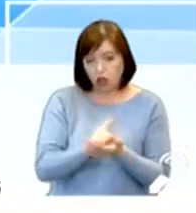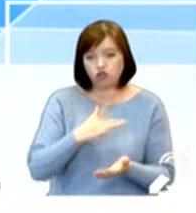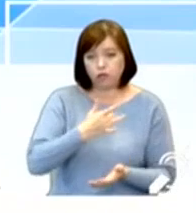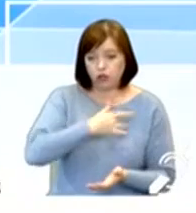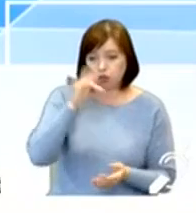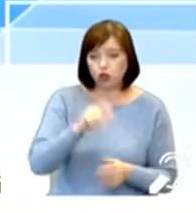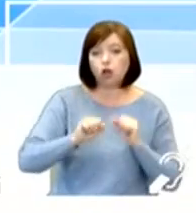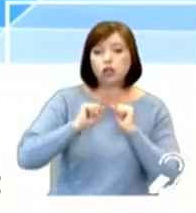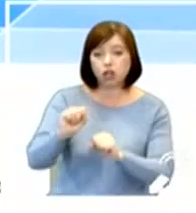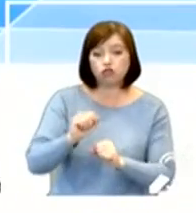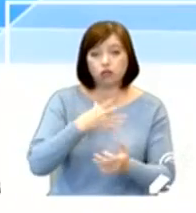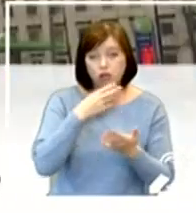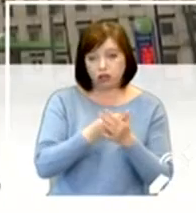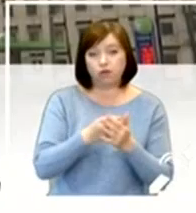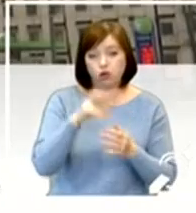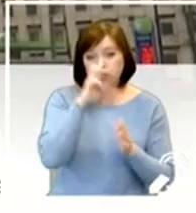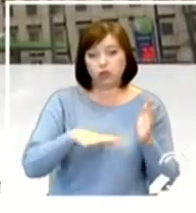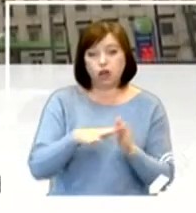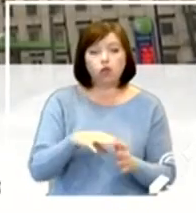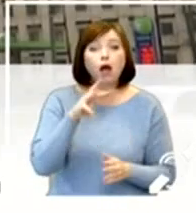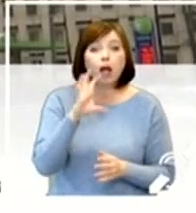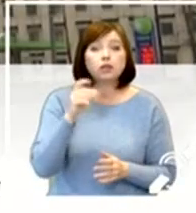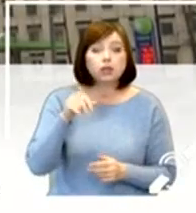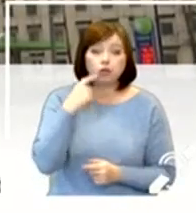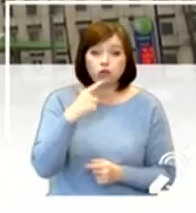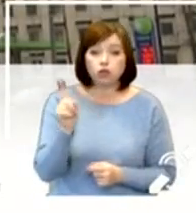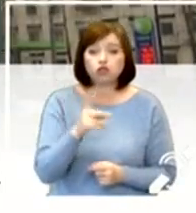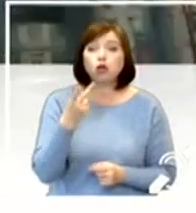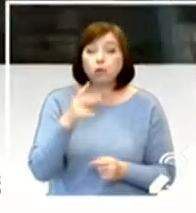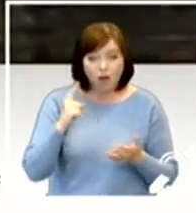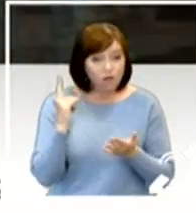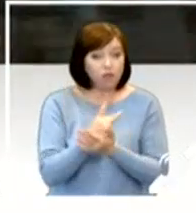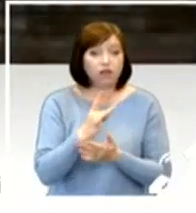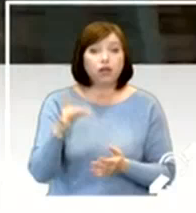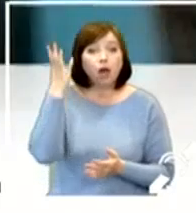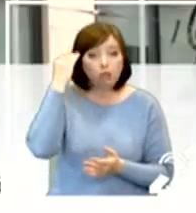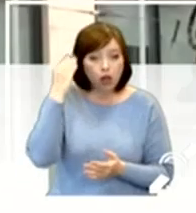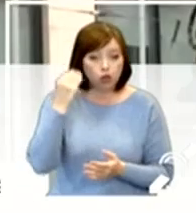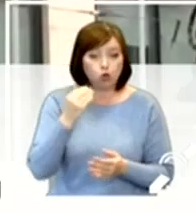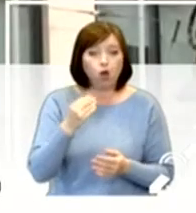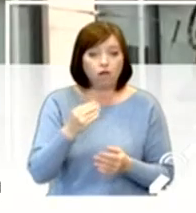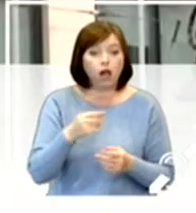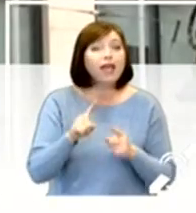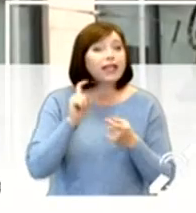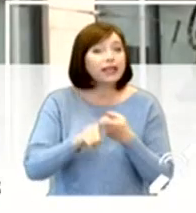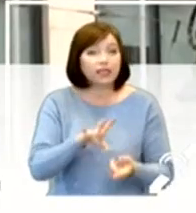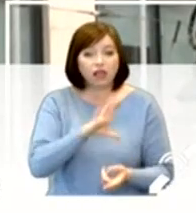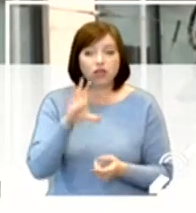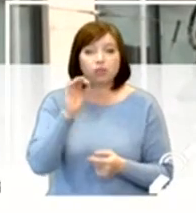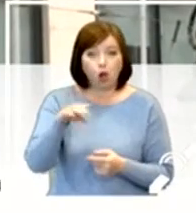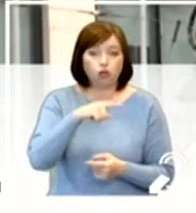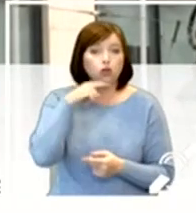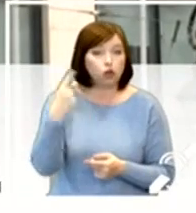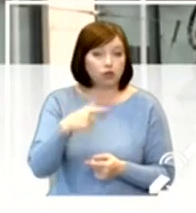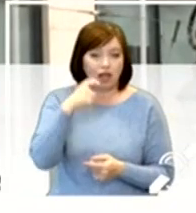apărăm democrația și să ne apărăm statalitatea. Maia Sandu a declarat că pentru prima dată Republica Moldova este independentă de Gazprom